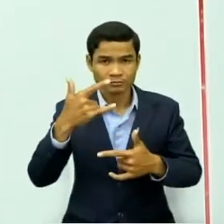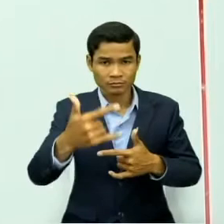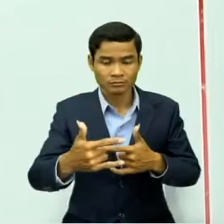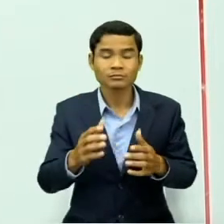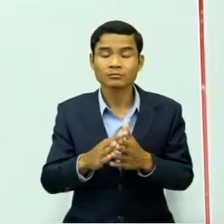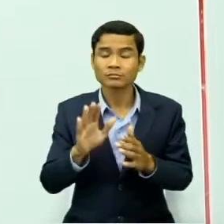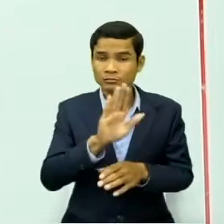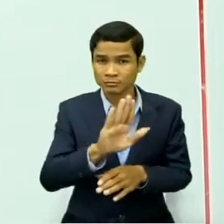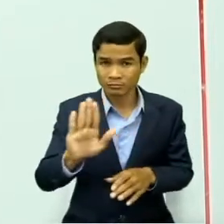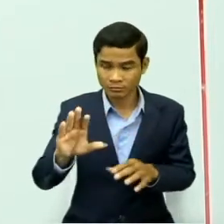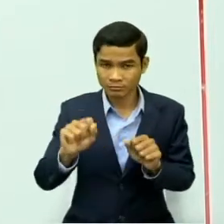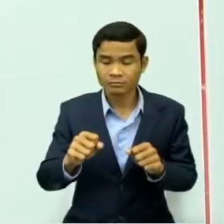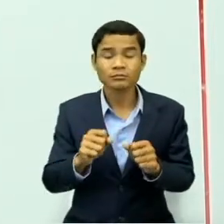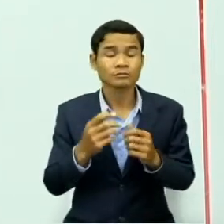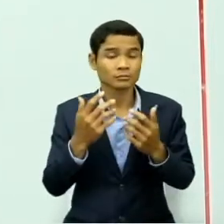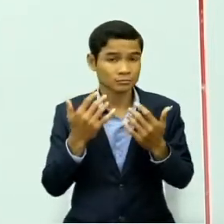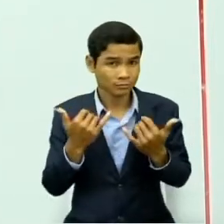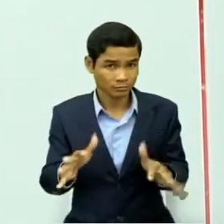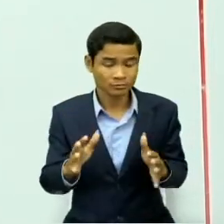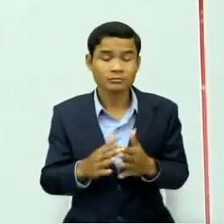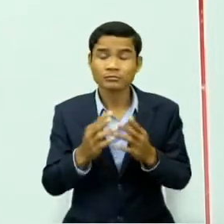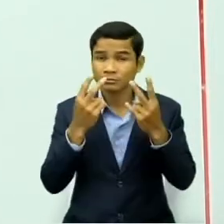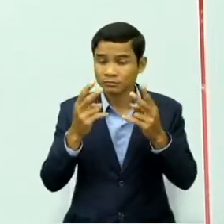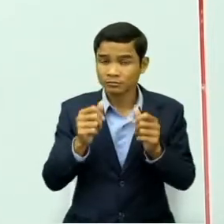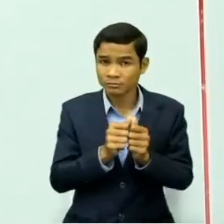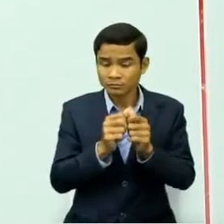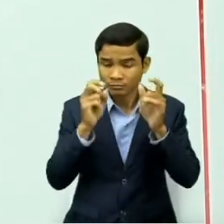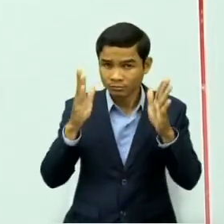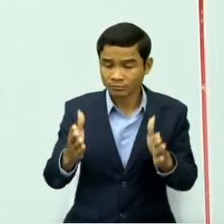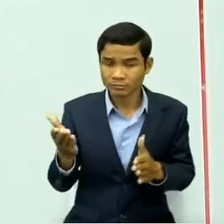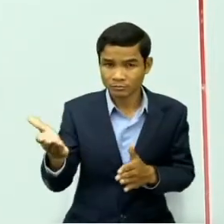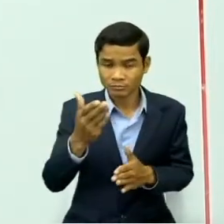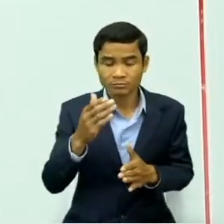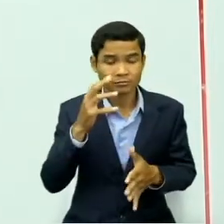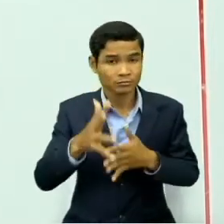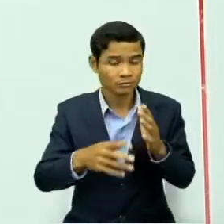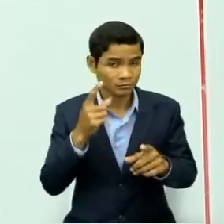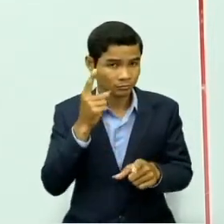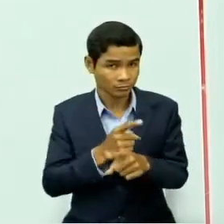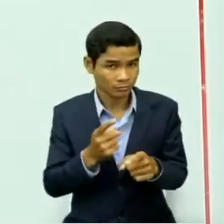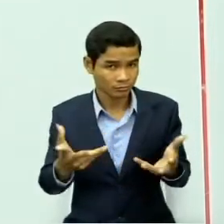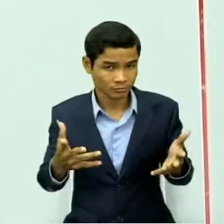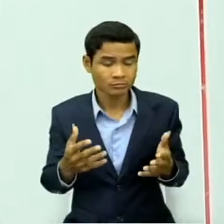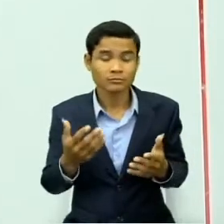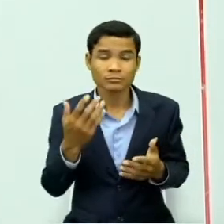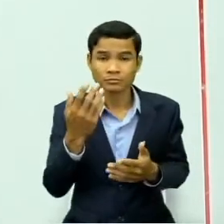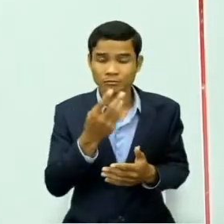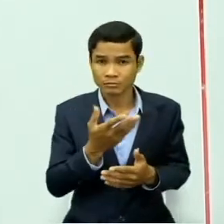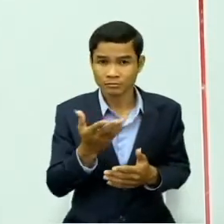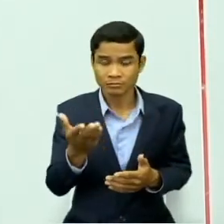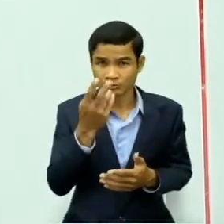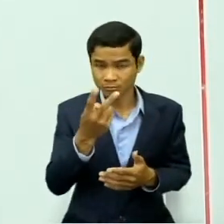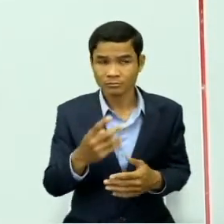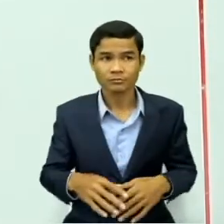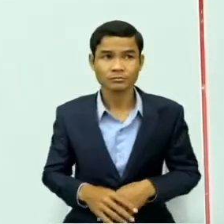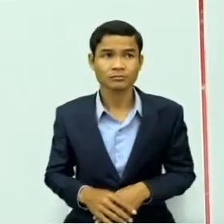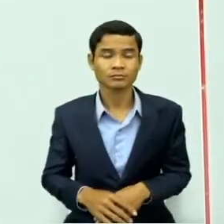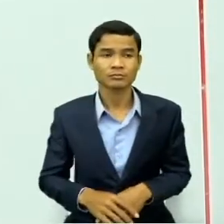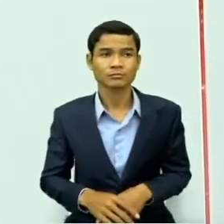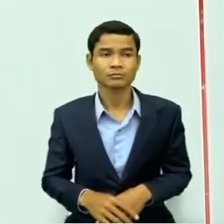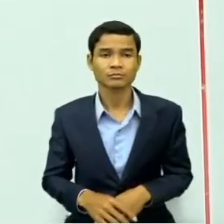phát tiếng tốt cho mùi nè cừu. Ta con ăn trăm trời đại rưu tê nó, con trim khôn tặng ạc nế. Chà.